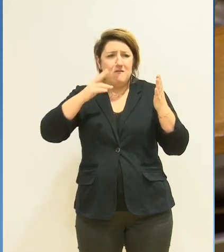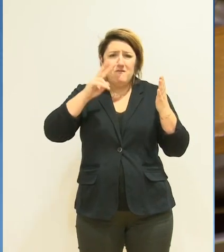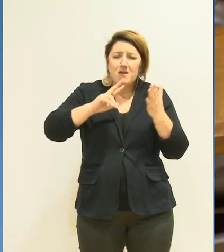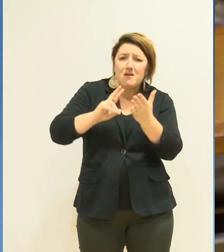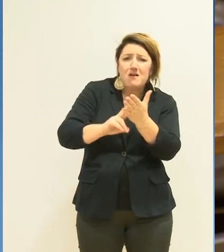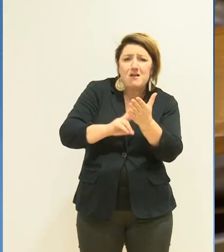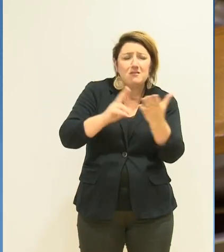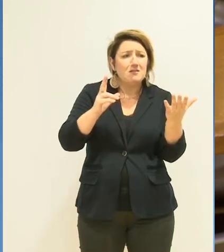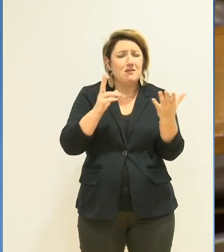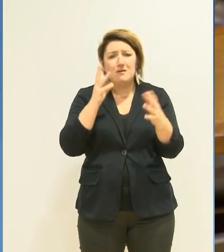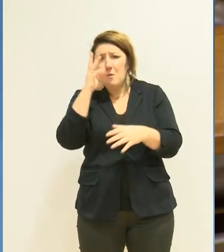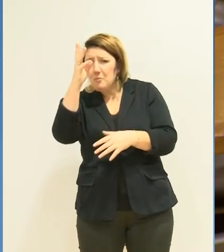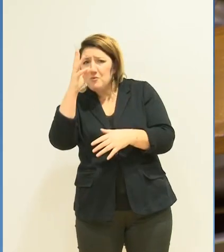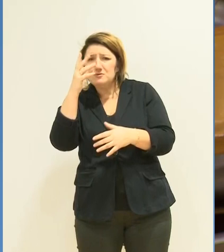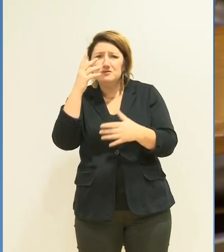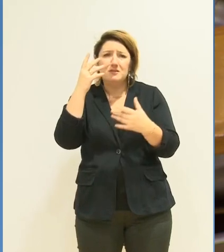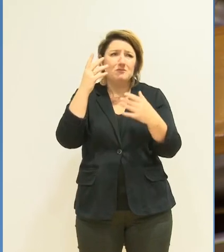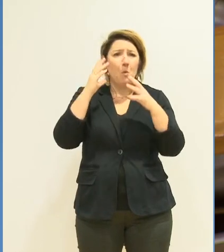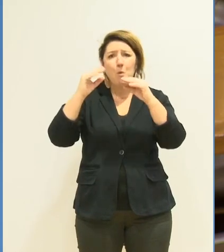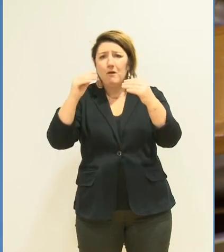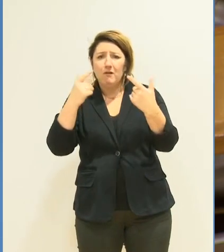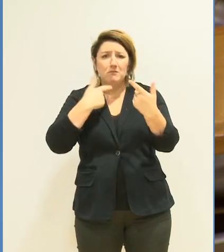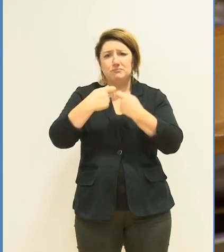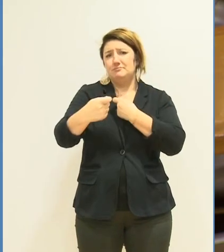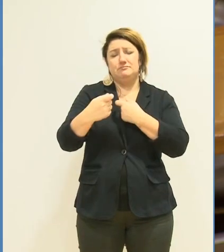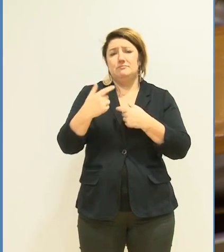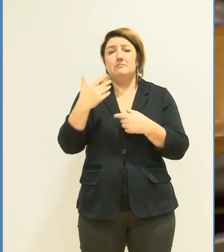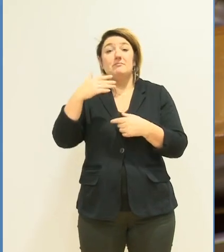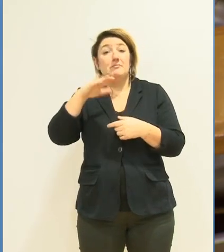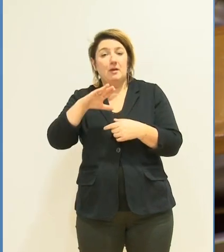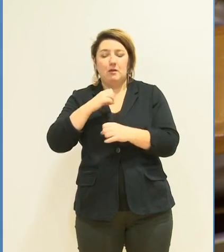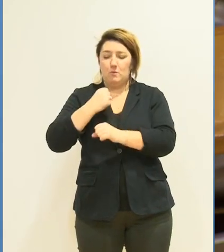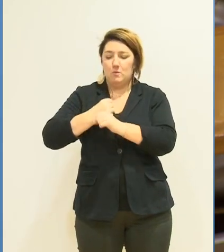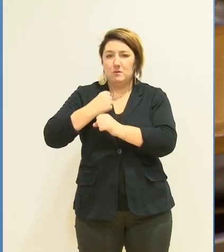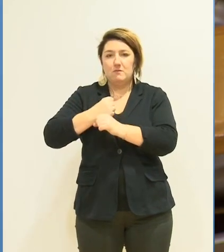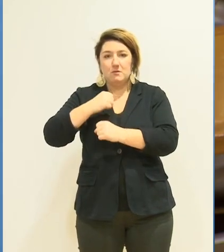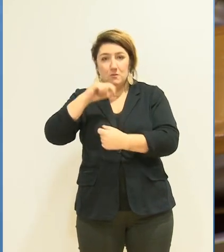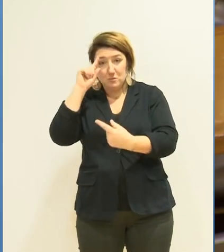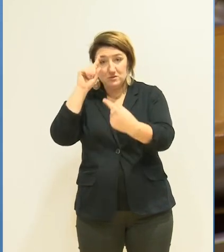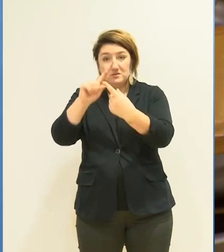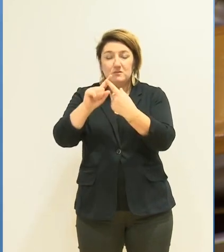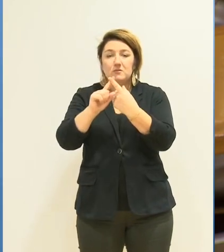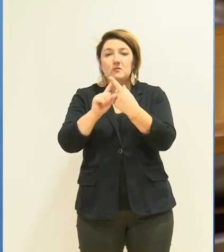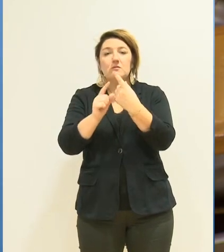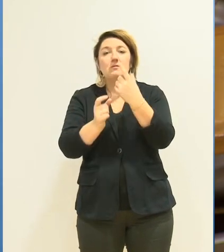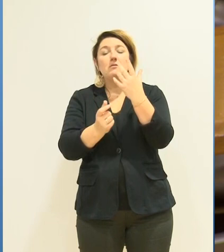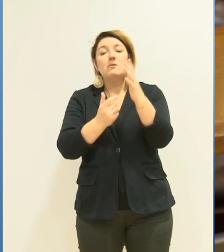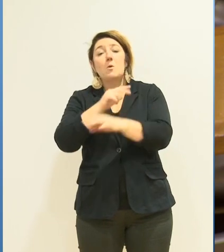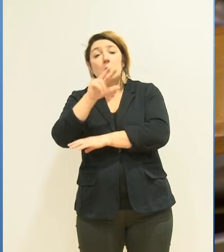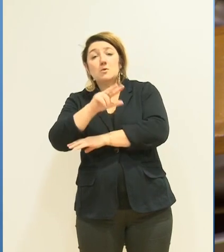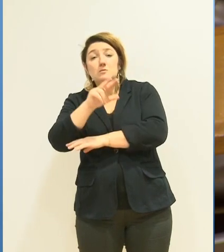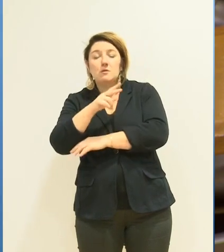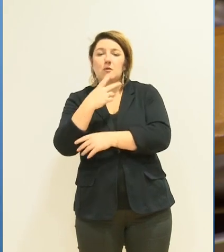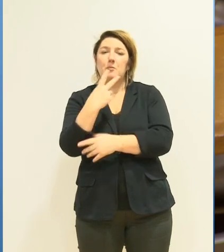des projets par contre le travail est fait pour continuer à produire des logements en accession en